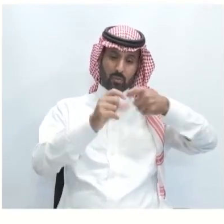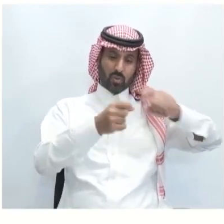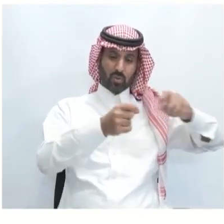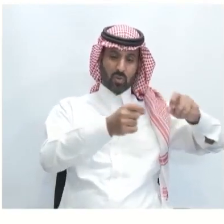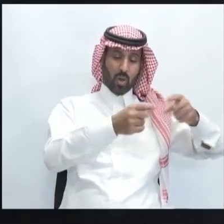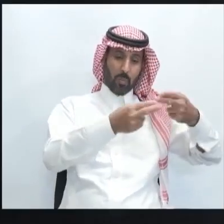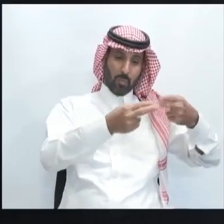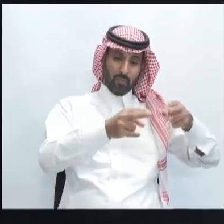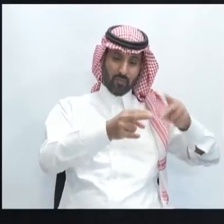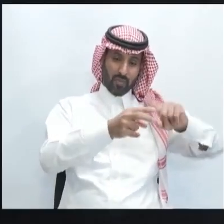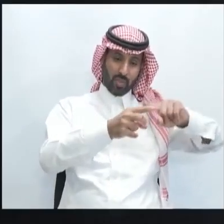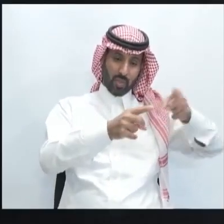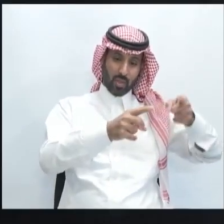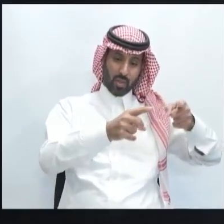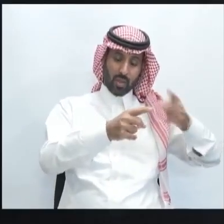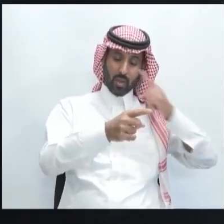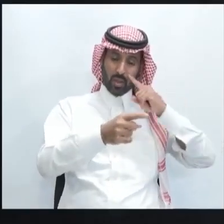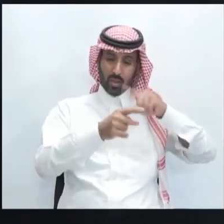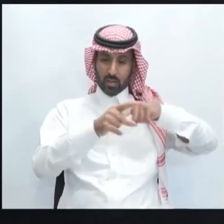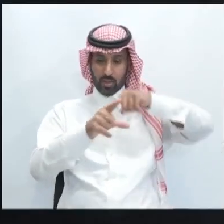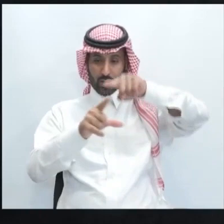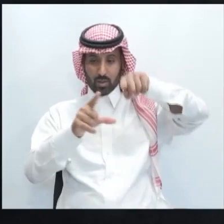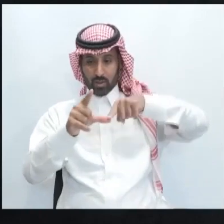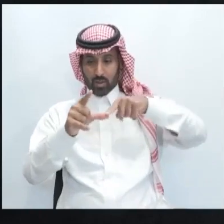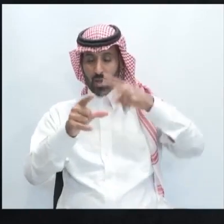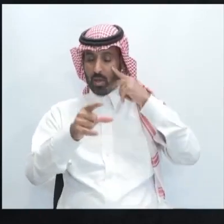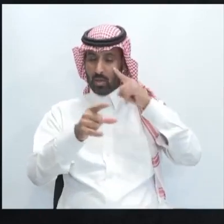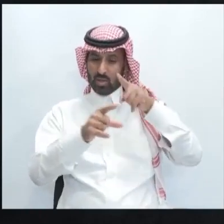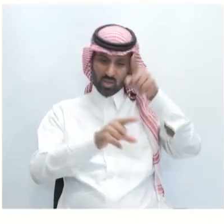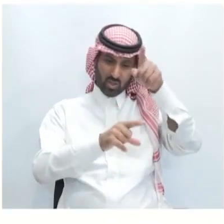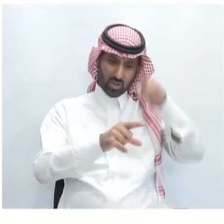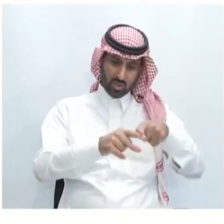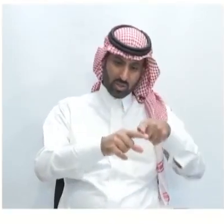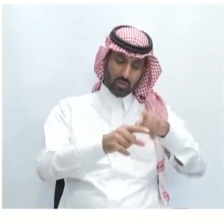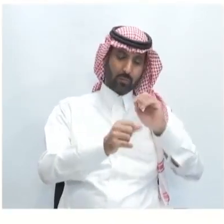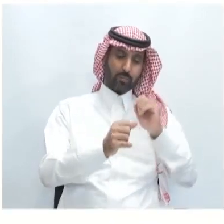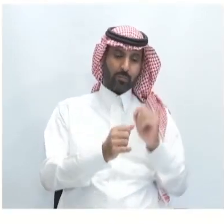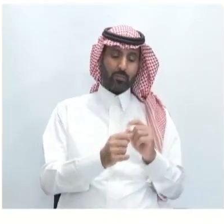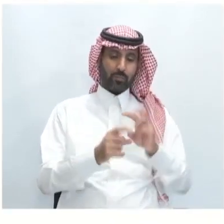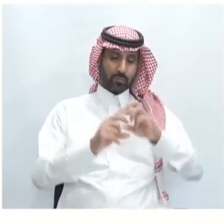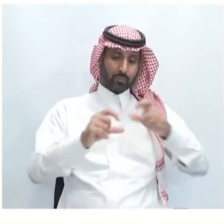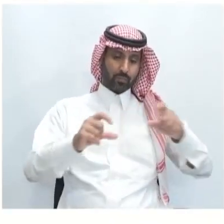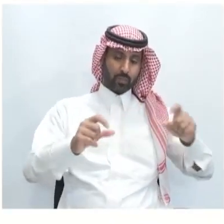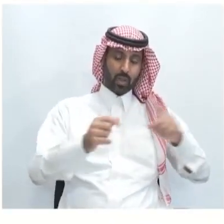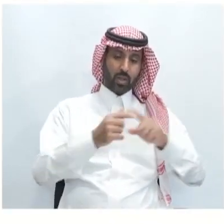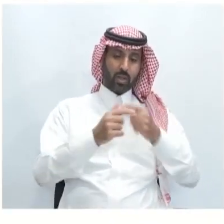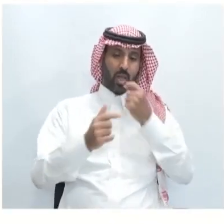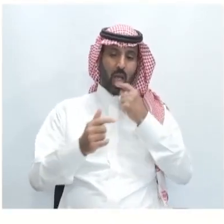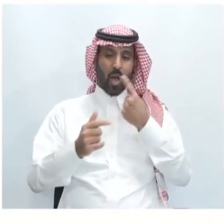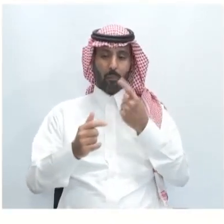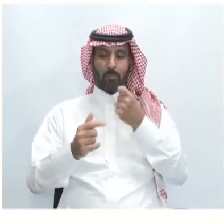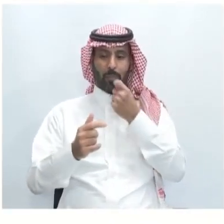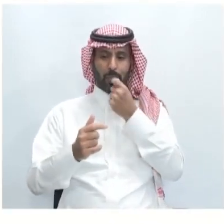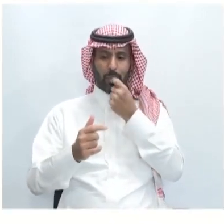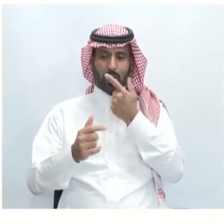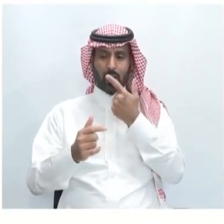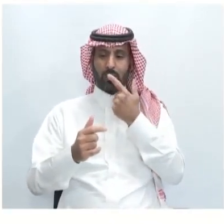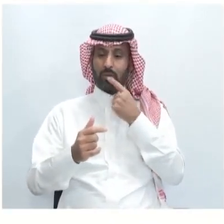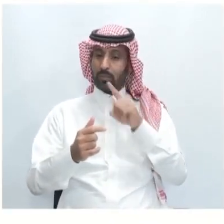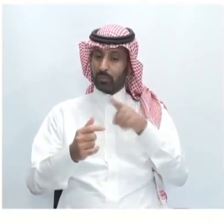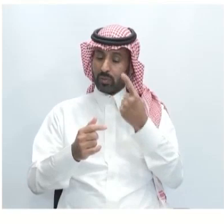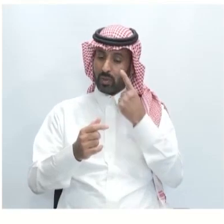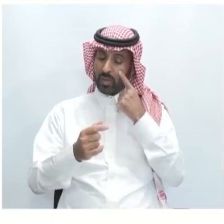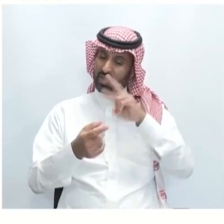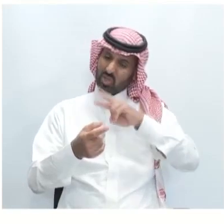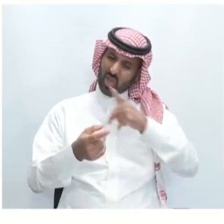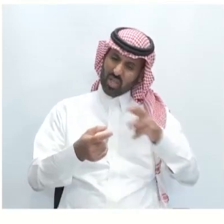مفتوحه رايناها قبل قليل عندما تكون حلقه وعندما تكون في صوره مفتوحه ايضا السكريات الاحاديه تغير شكلها